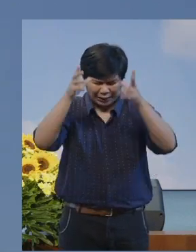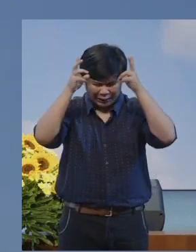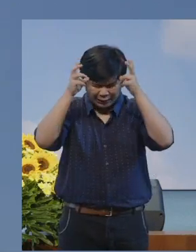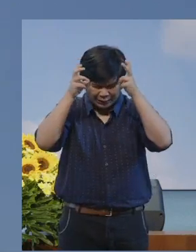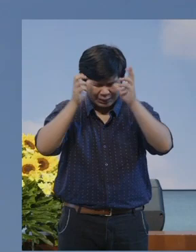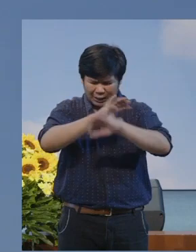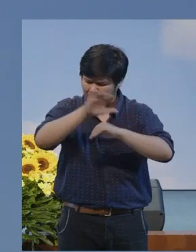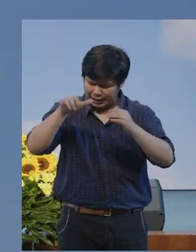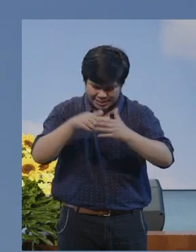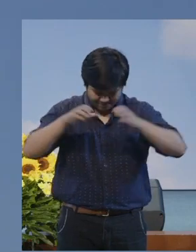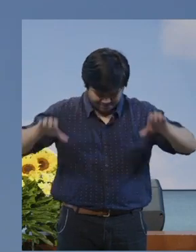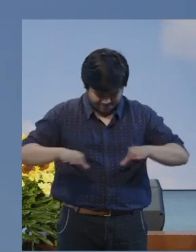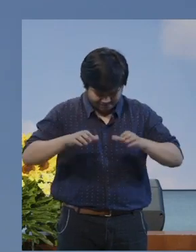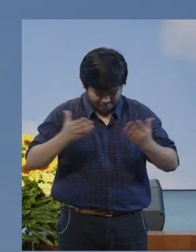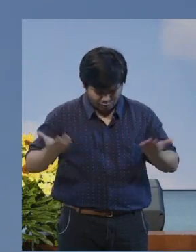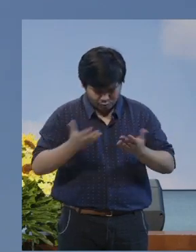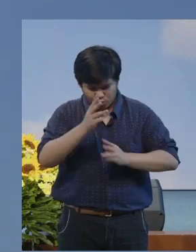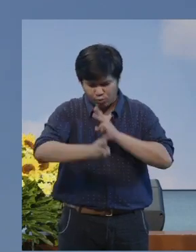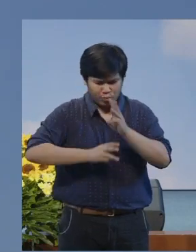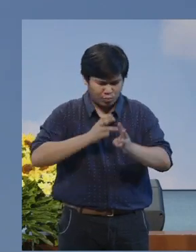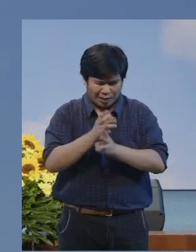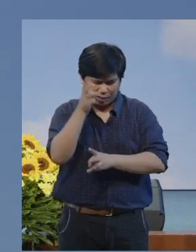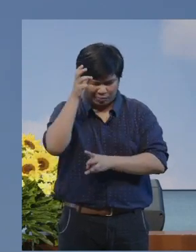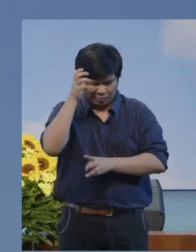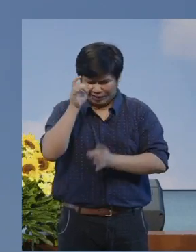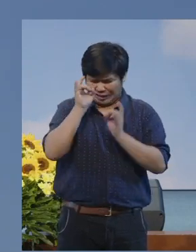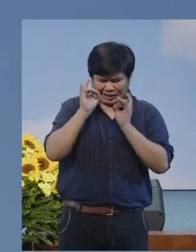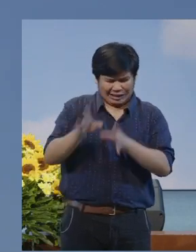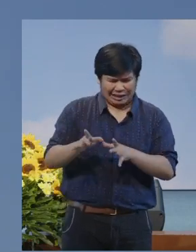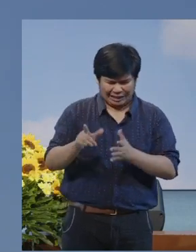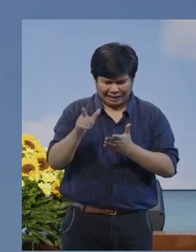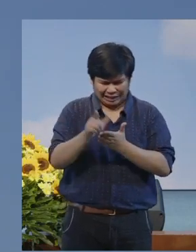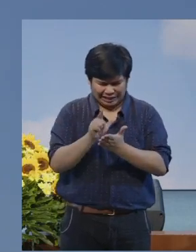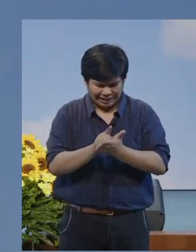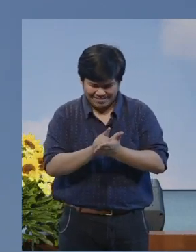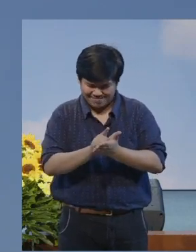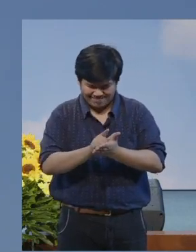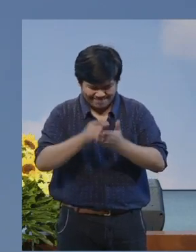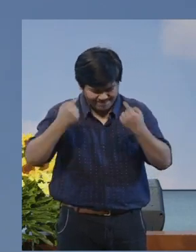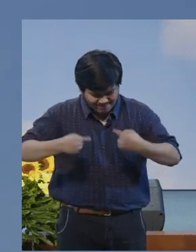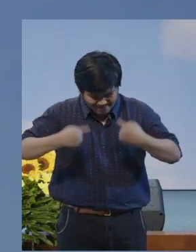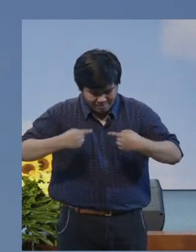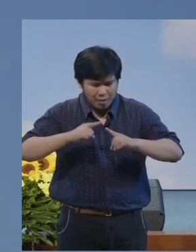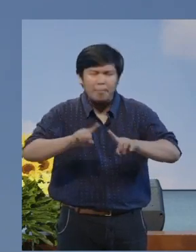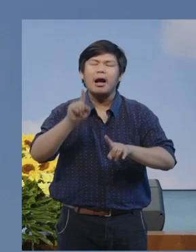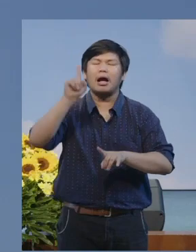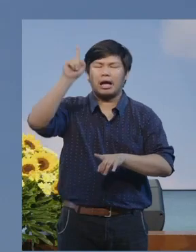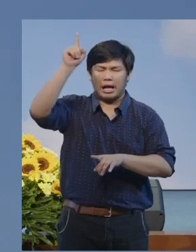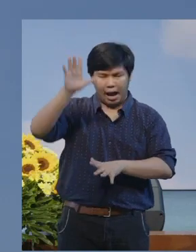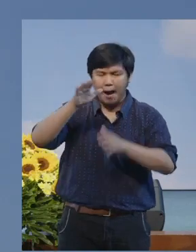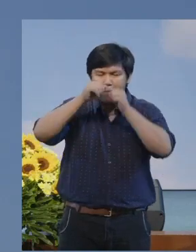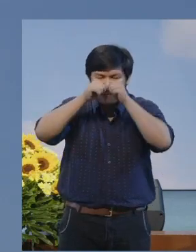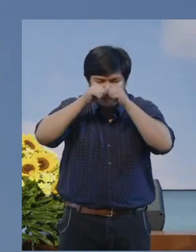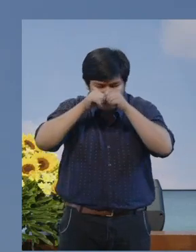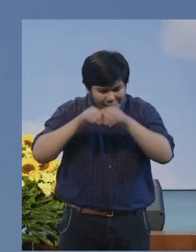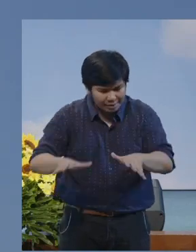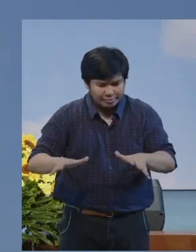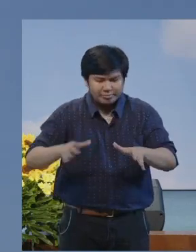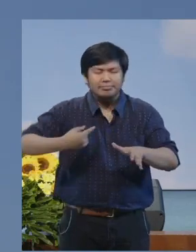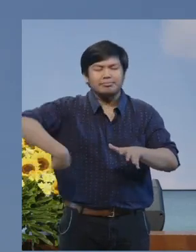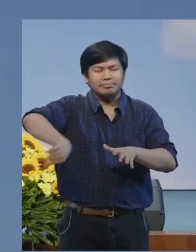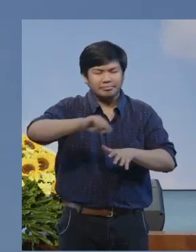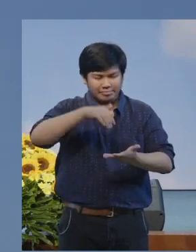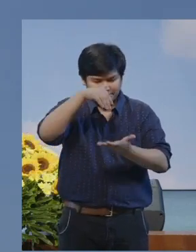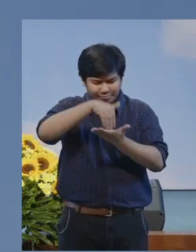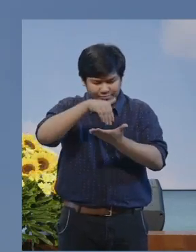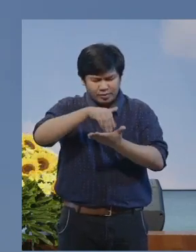mga aktibidade sa aming mundo. Kayo po ang magpala ng aming pag-aaral upang ang bawat isa